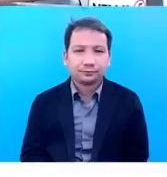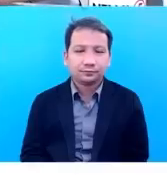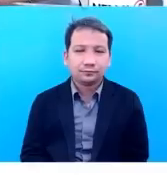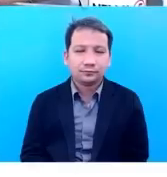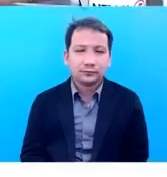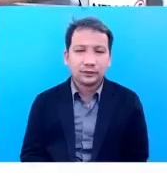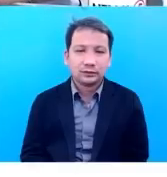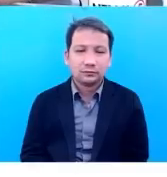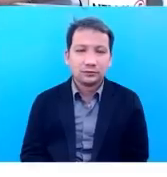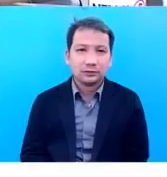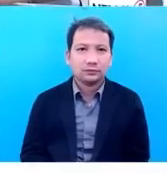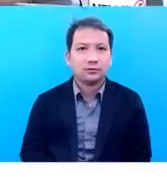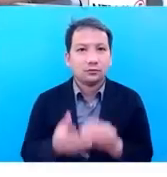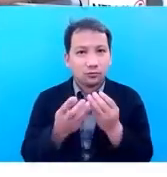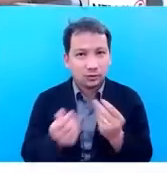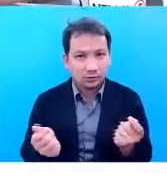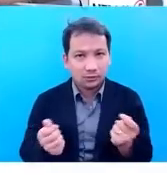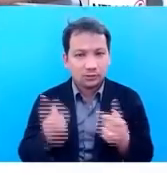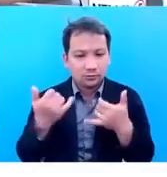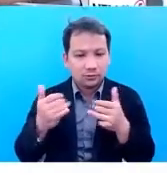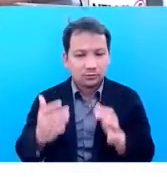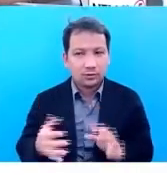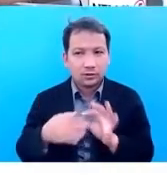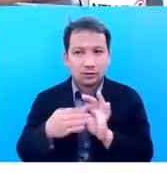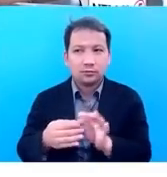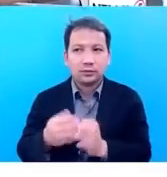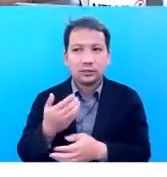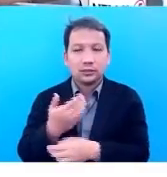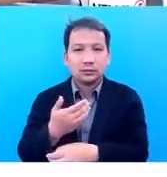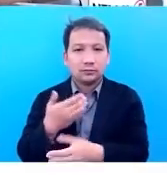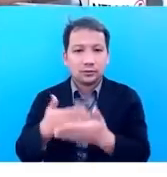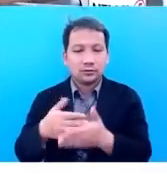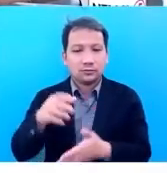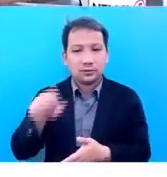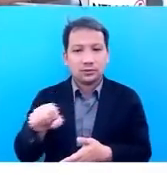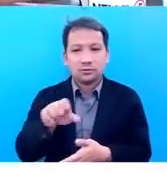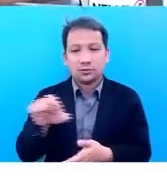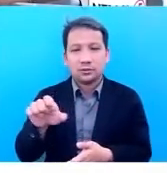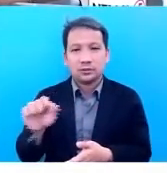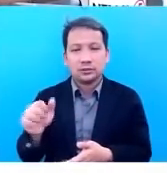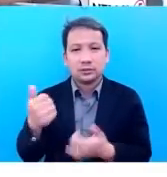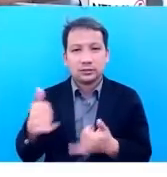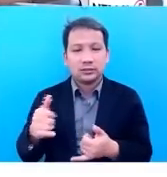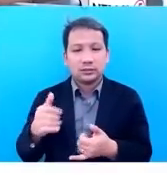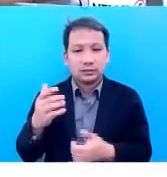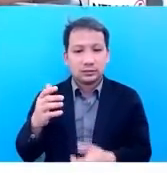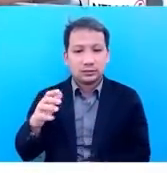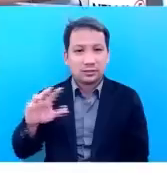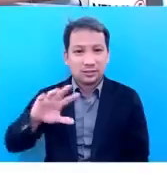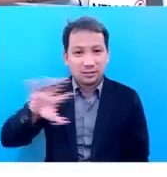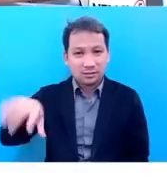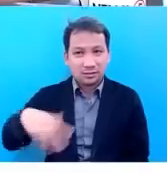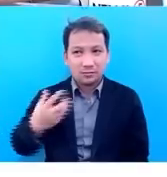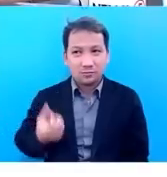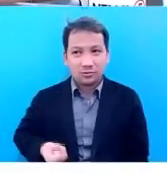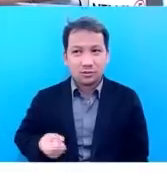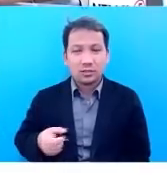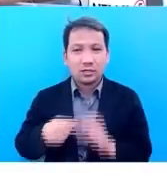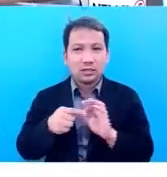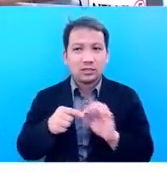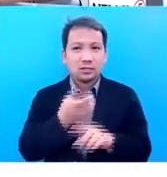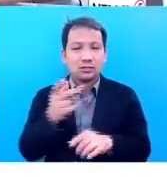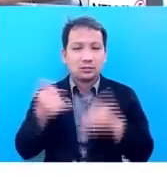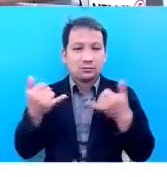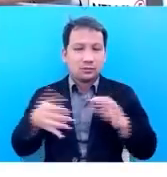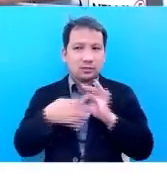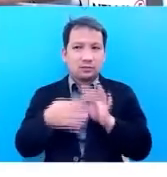Nalagasan na naman ang player ang Gilas Pilipinas para sa nalalapit na Southeast Asian Games sa Cambodia. Yan ay matapos mag-back out ng ilang players dahil sa